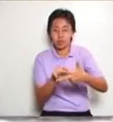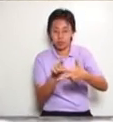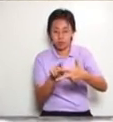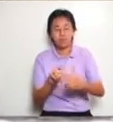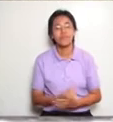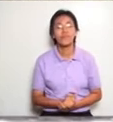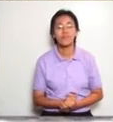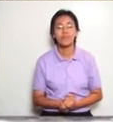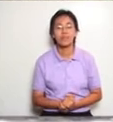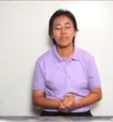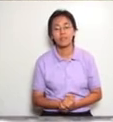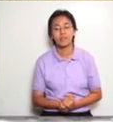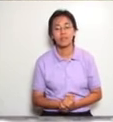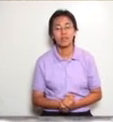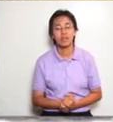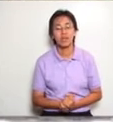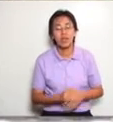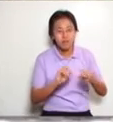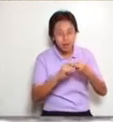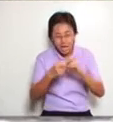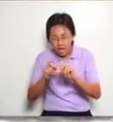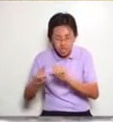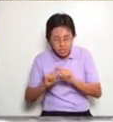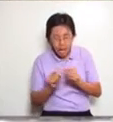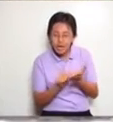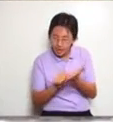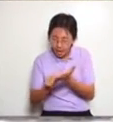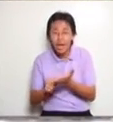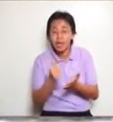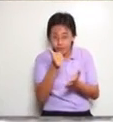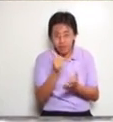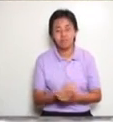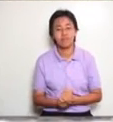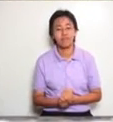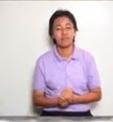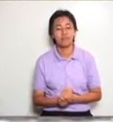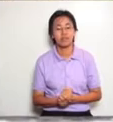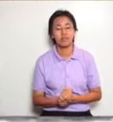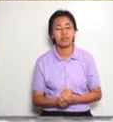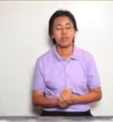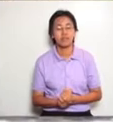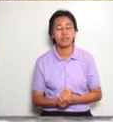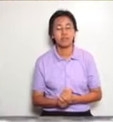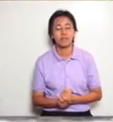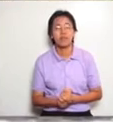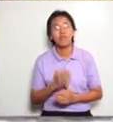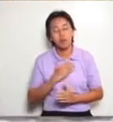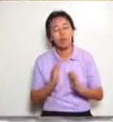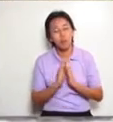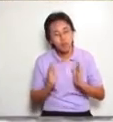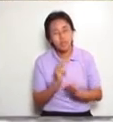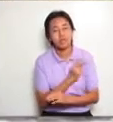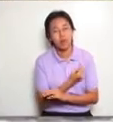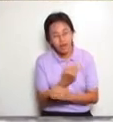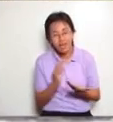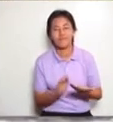อัที่ 2 รอยรวดใลกล้อยตวช่วยกระดุดได้ไหมจรๆแล้วนตองขอบคุณท่านหอนะครับ